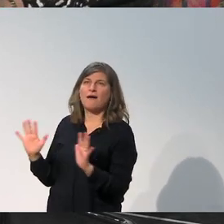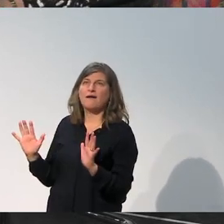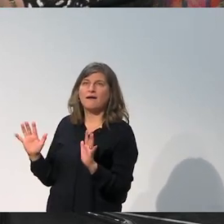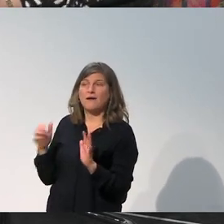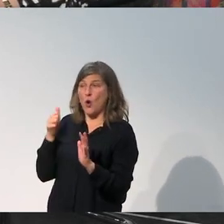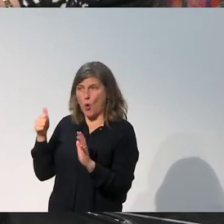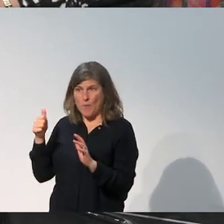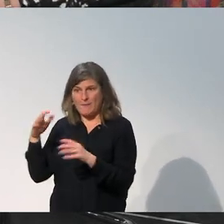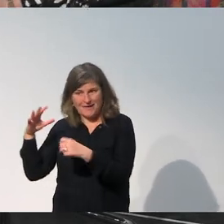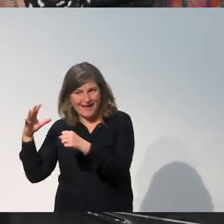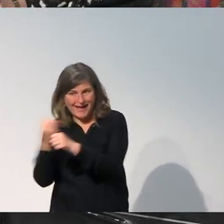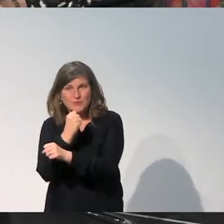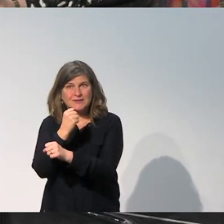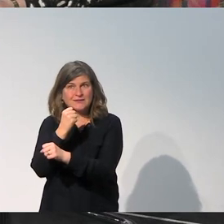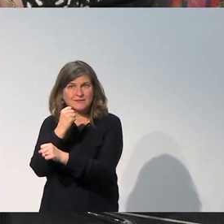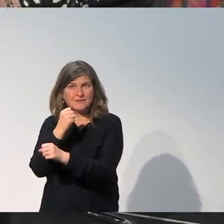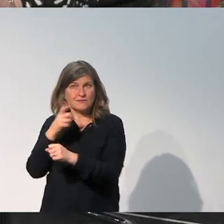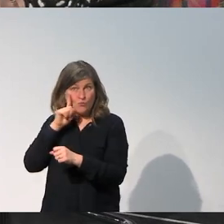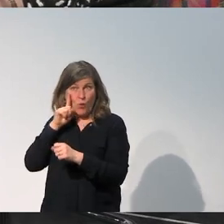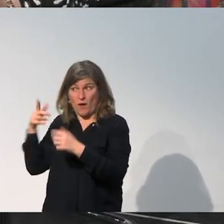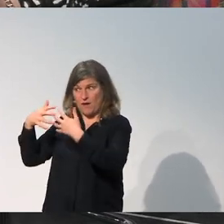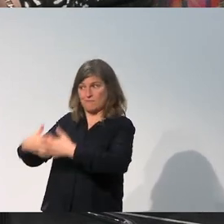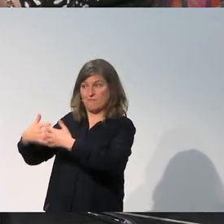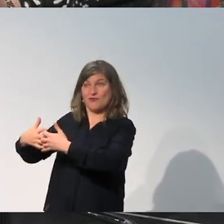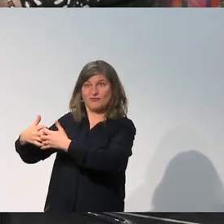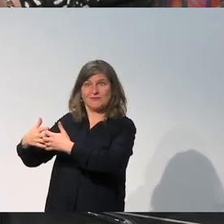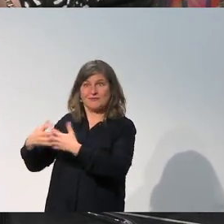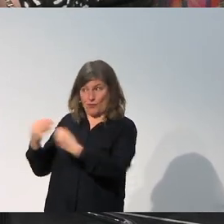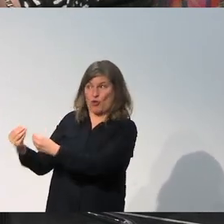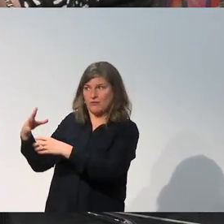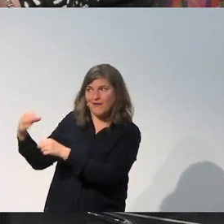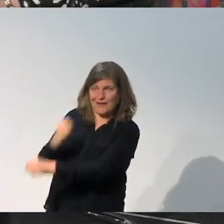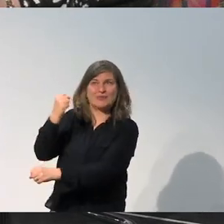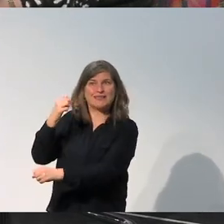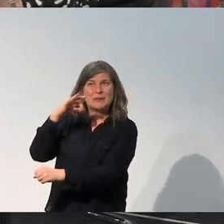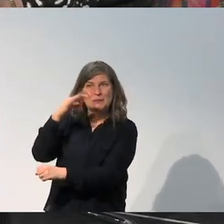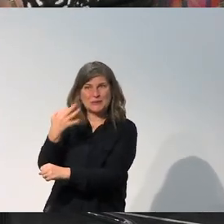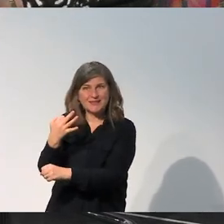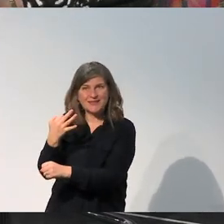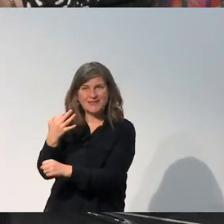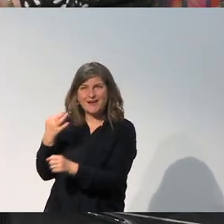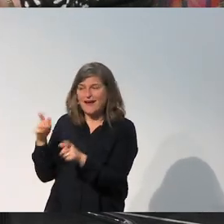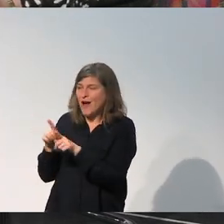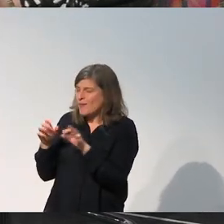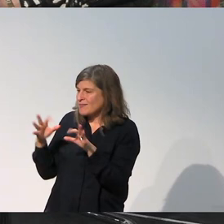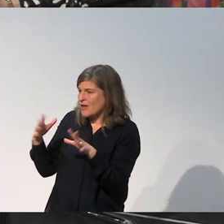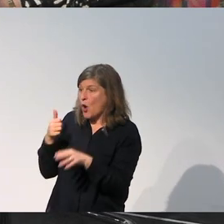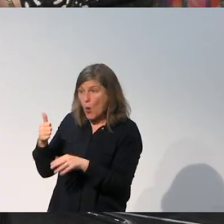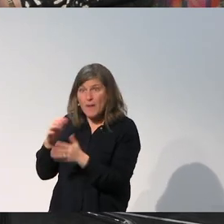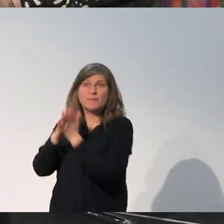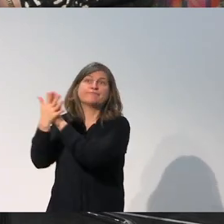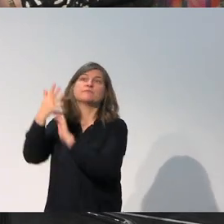la lumière parce qu'il a eu du succès avec sa machine à un moment donné. Et en même temps, il est devenu